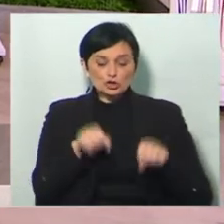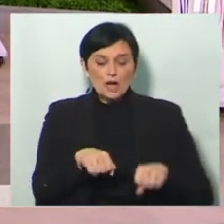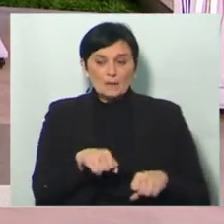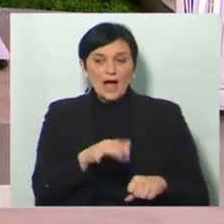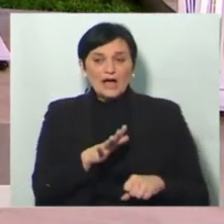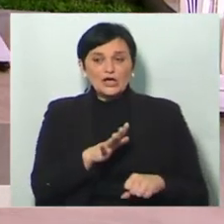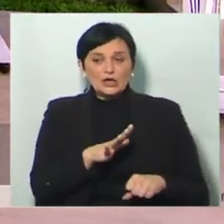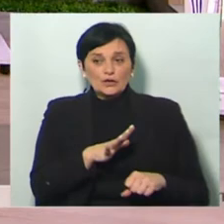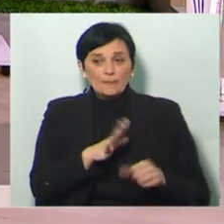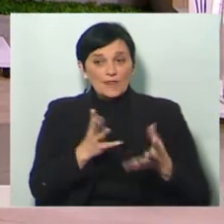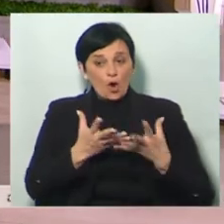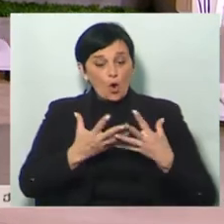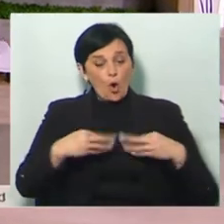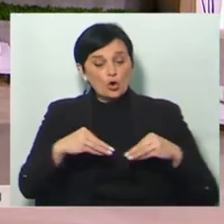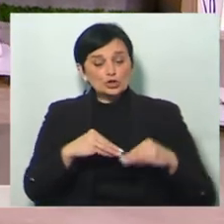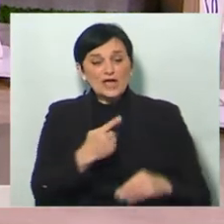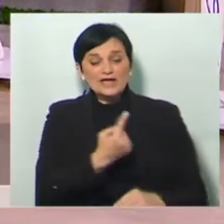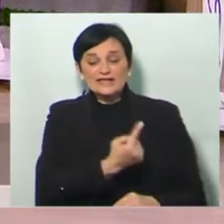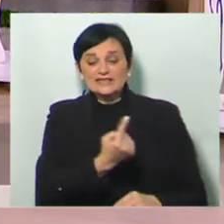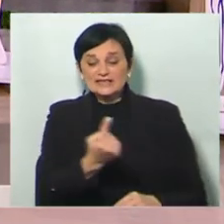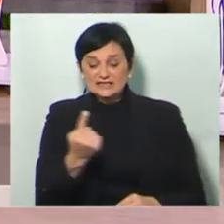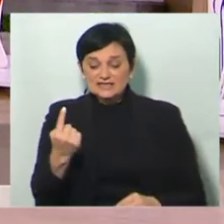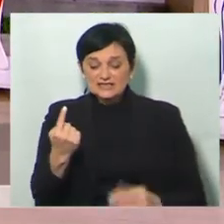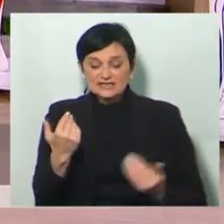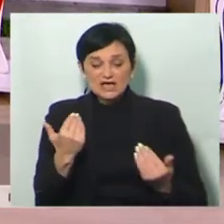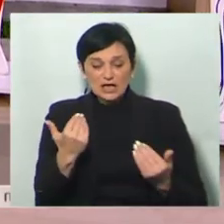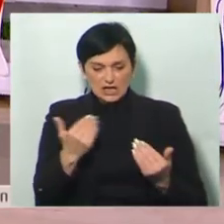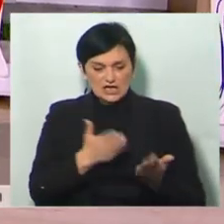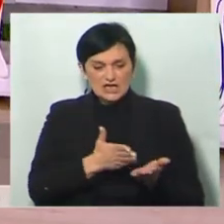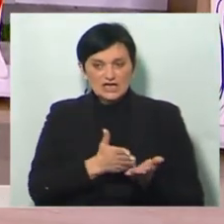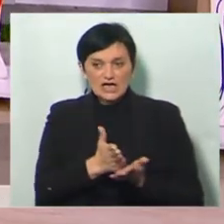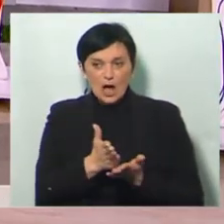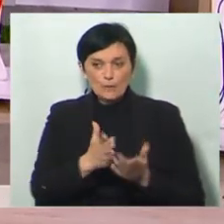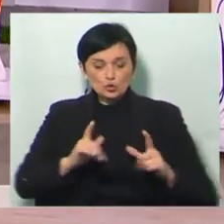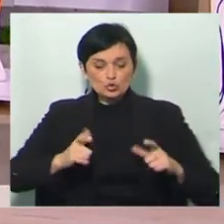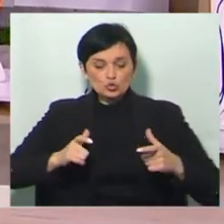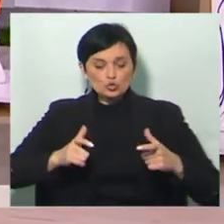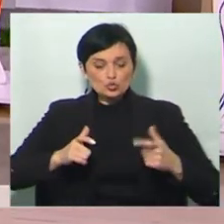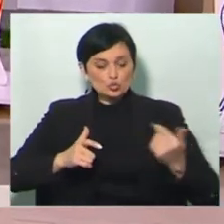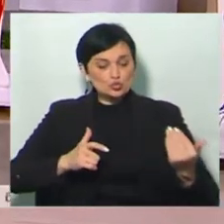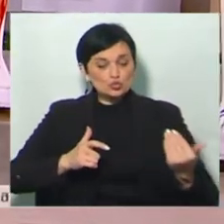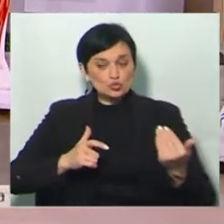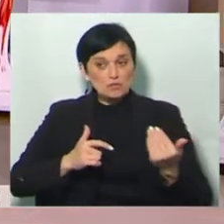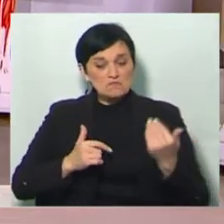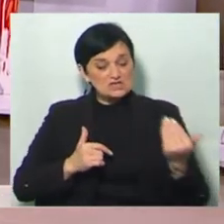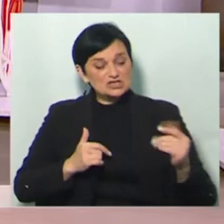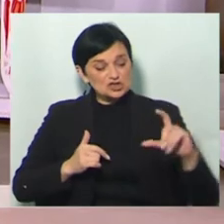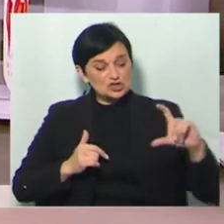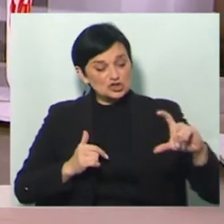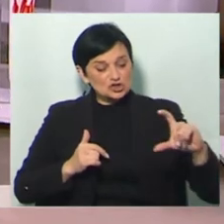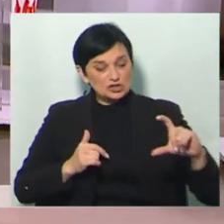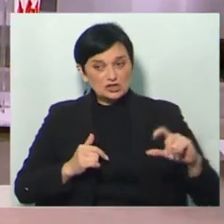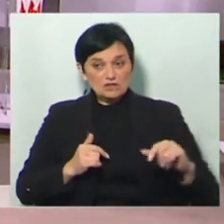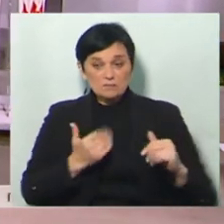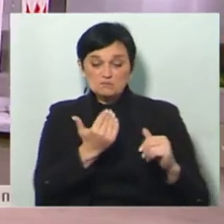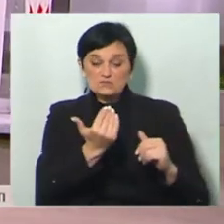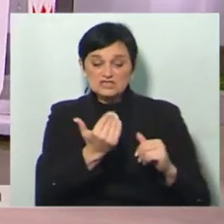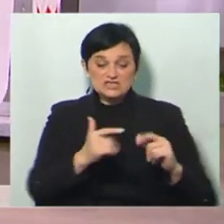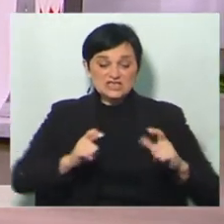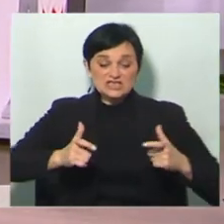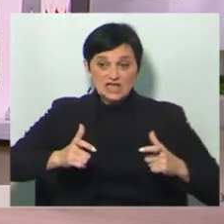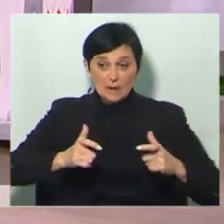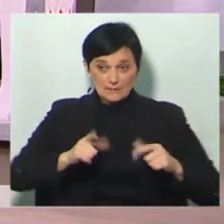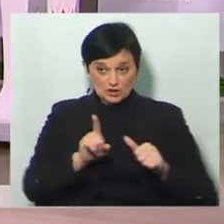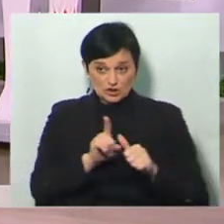იყოს ოჯახის თითოეული წევრისათვის გამიზნული ჭურჭელი, რომელიც მისი ჭიქა, მისი თეფში, აი